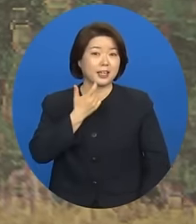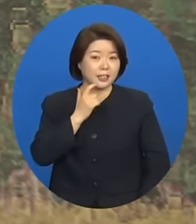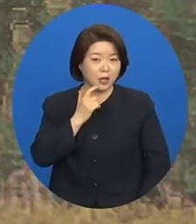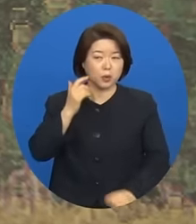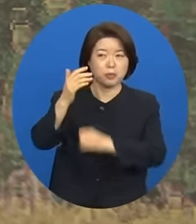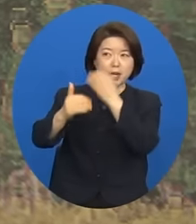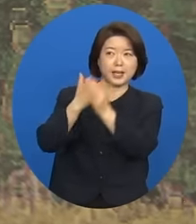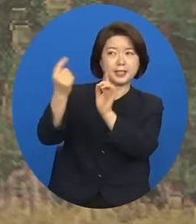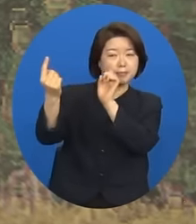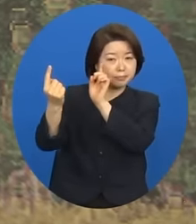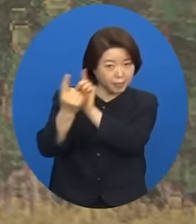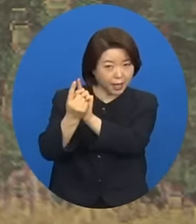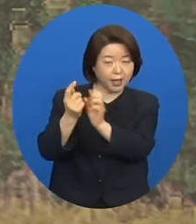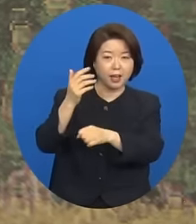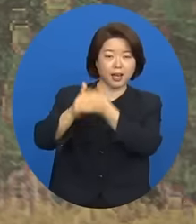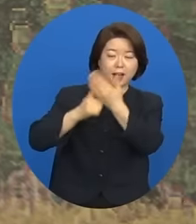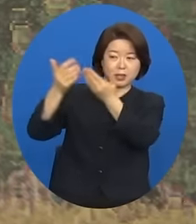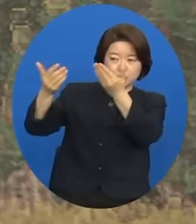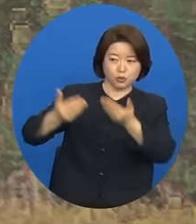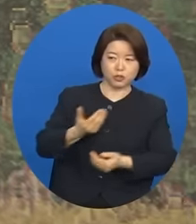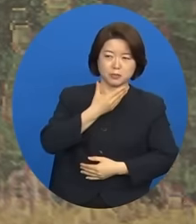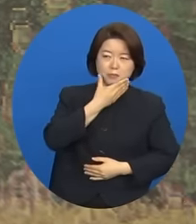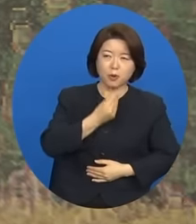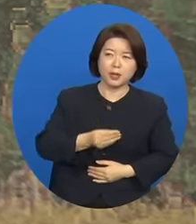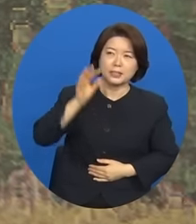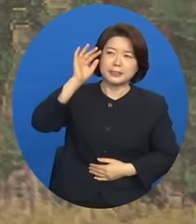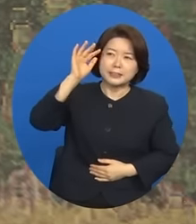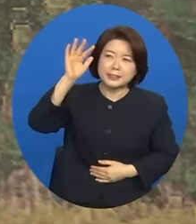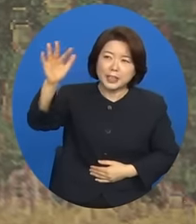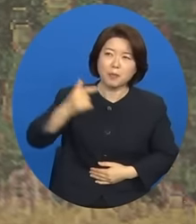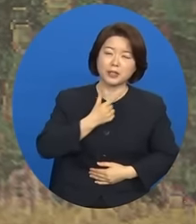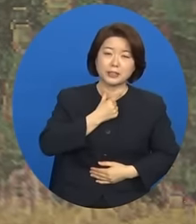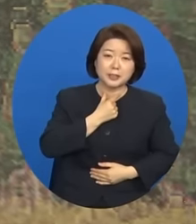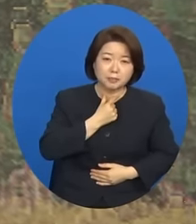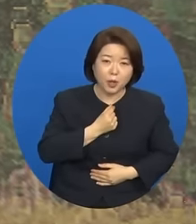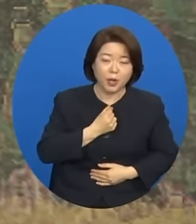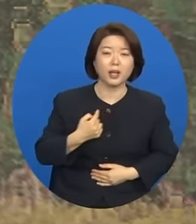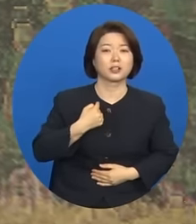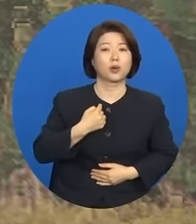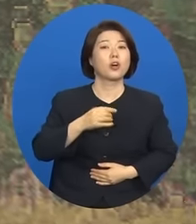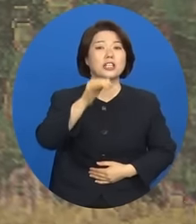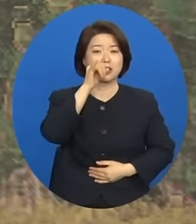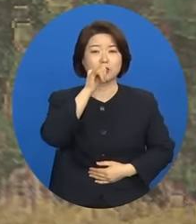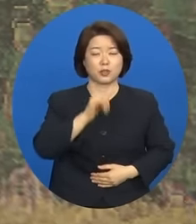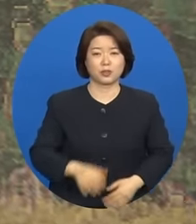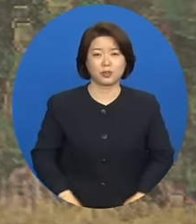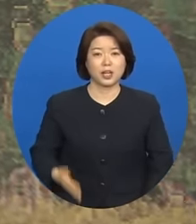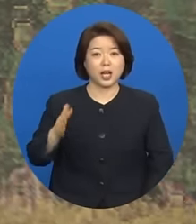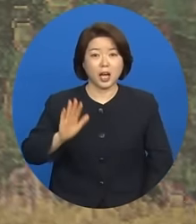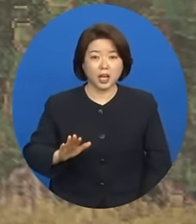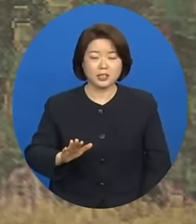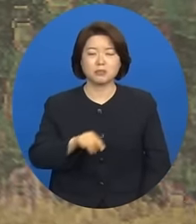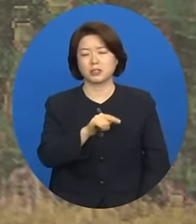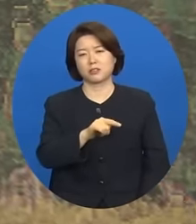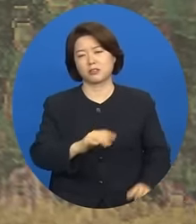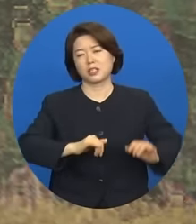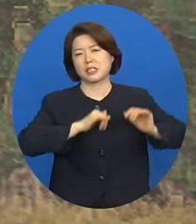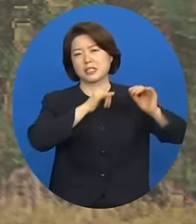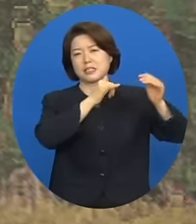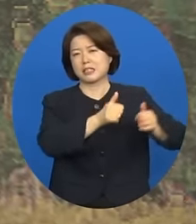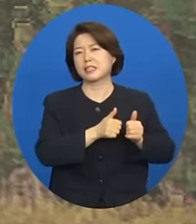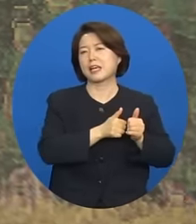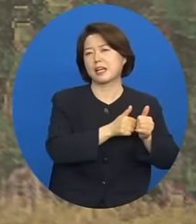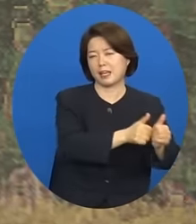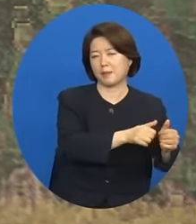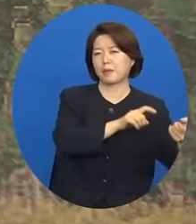만났고 또한 하나님이 주시는 그 복을 사모하는 갈망도 있었습니다. 하지만 지극히 세속적인 그